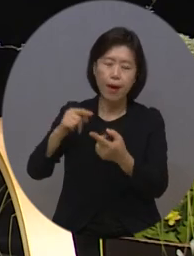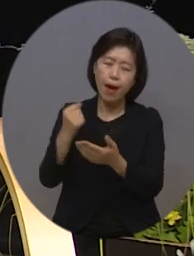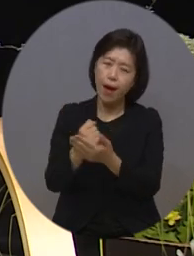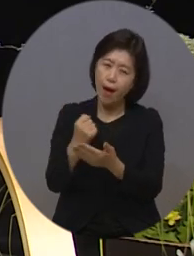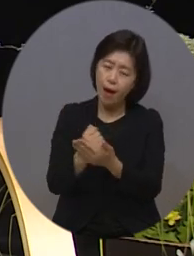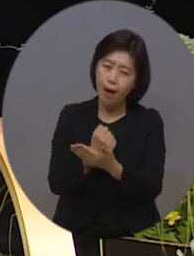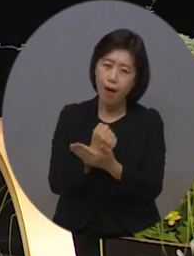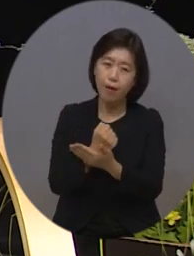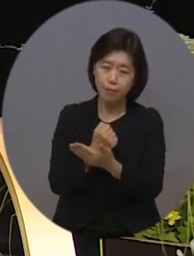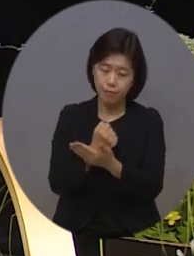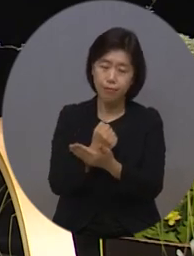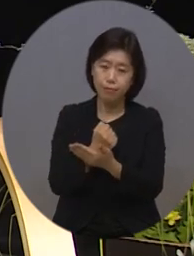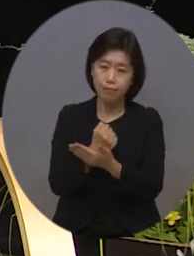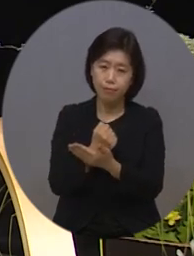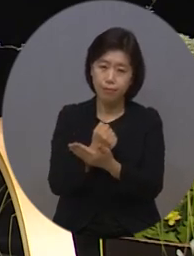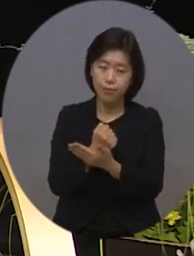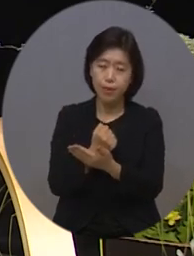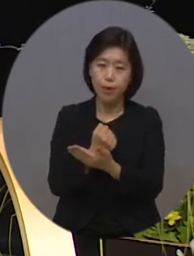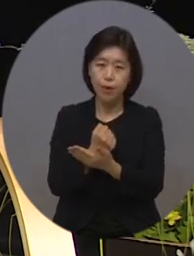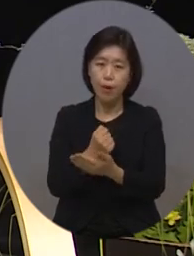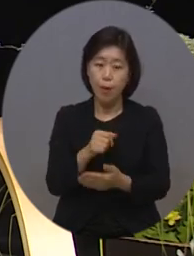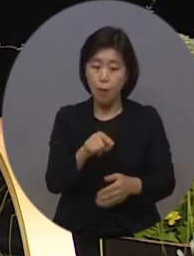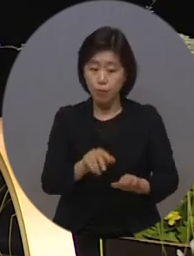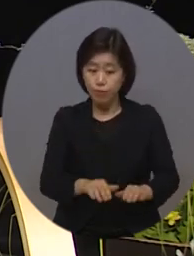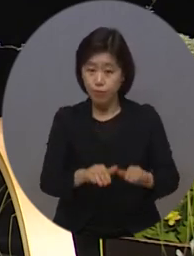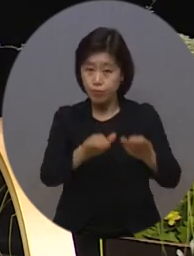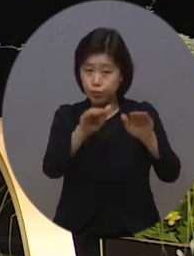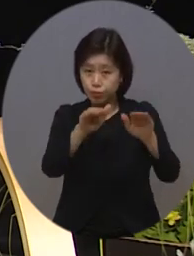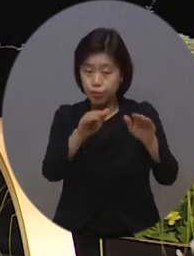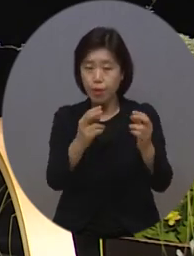자신을 어떤 사람이 되게 했는지,